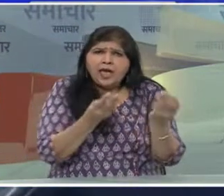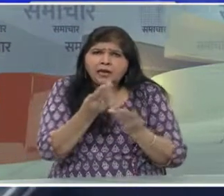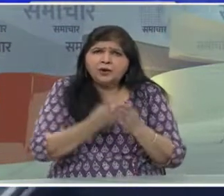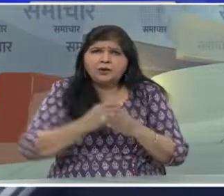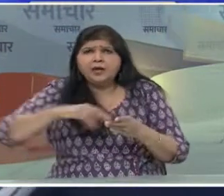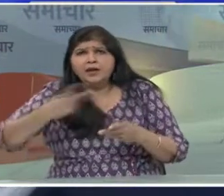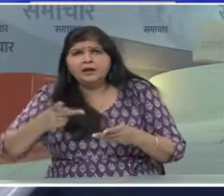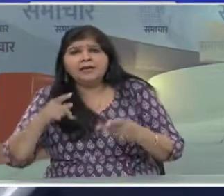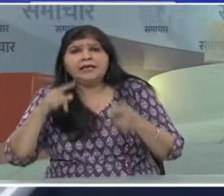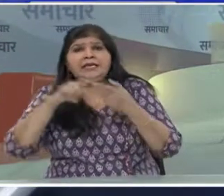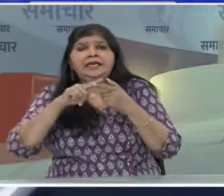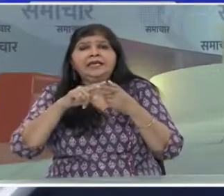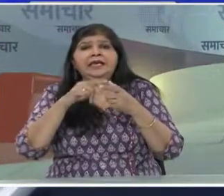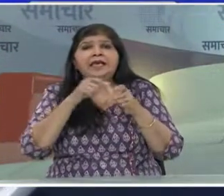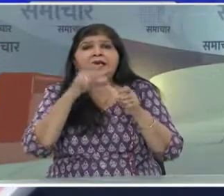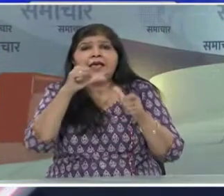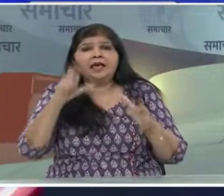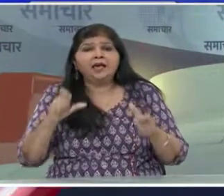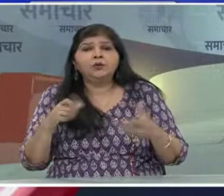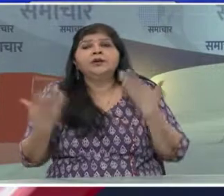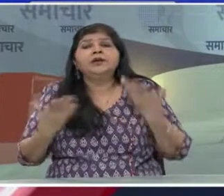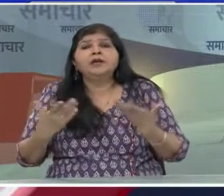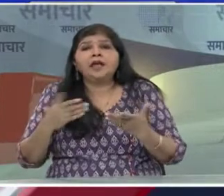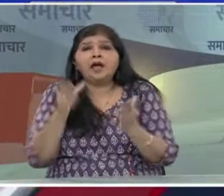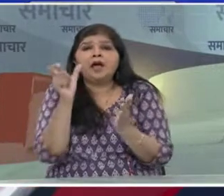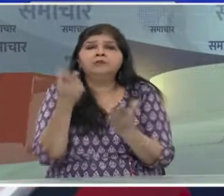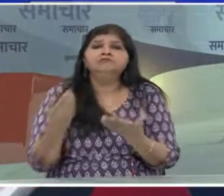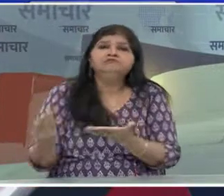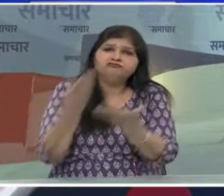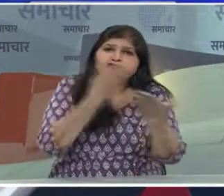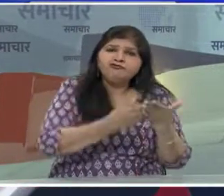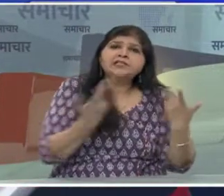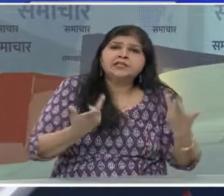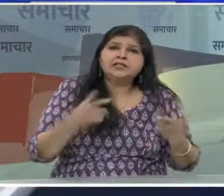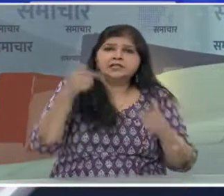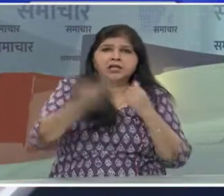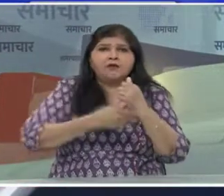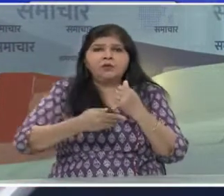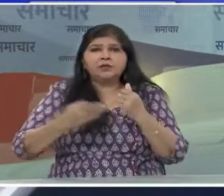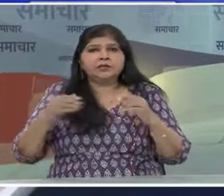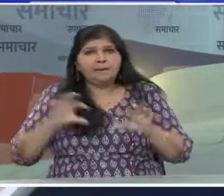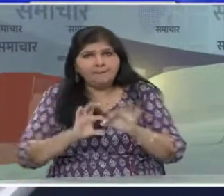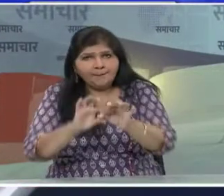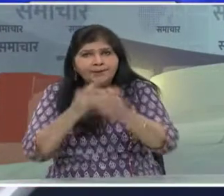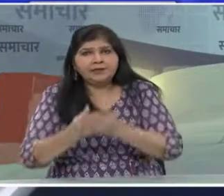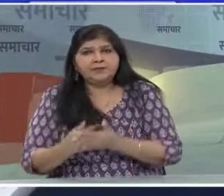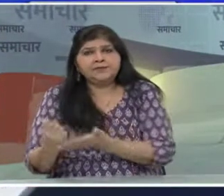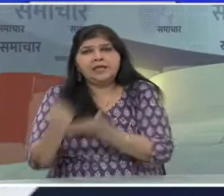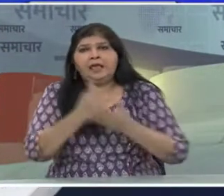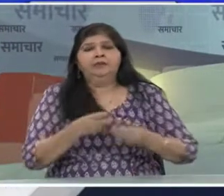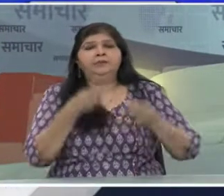अलावा, ई अकाउंटिंग के अलावा और कौन कौन सी सर सुविधाएं होंगी जो गांव में इसके माध्यम से की जा सकेंगी?